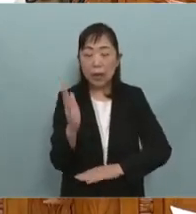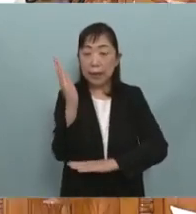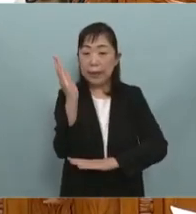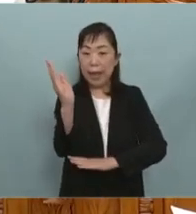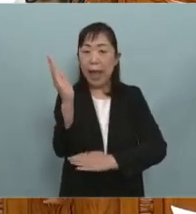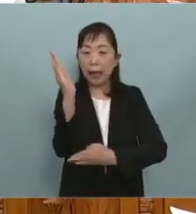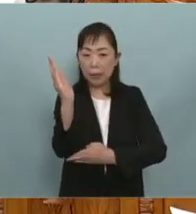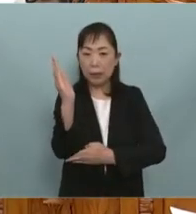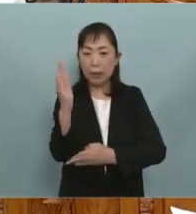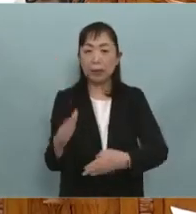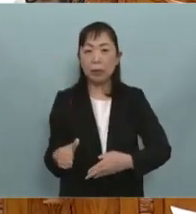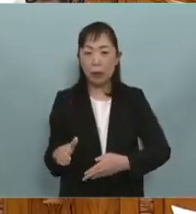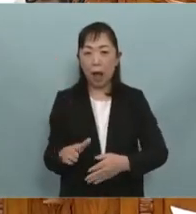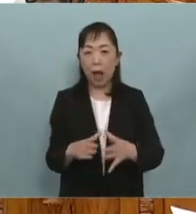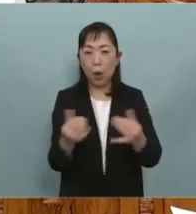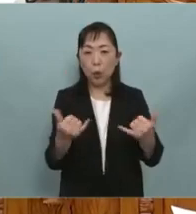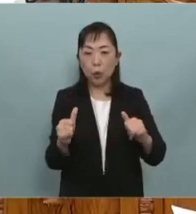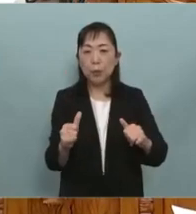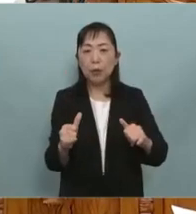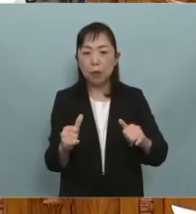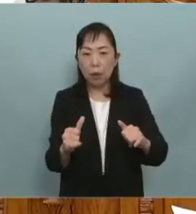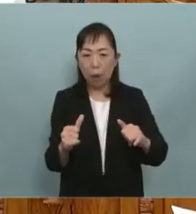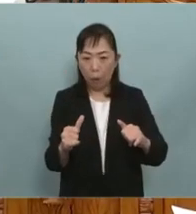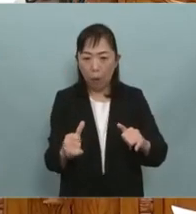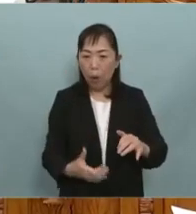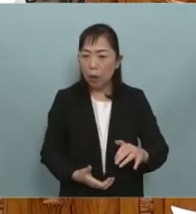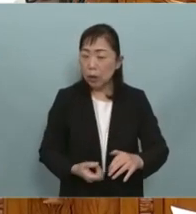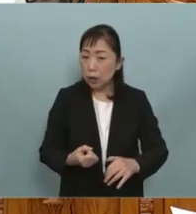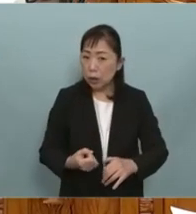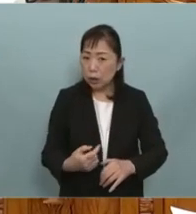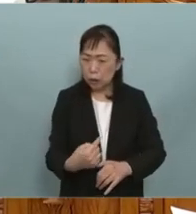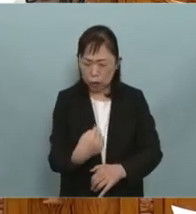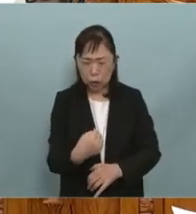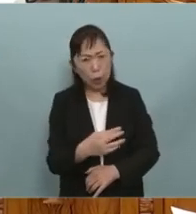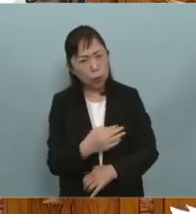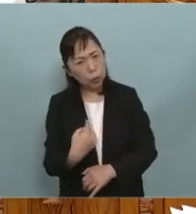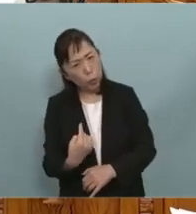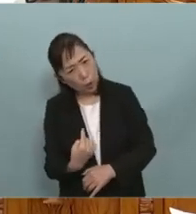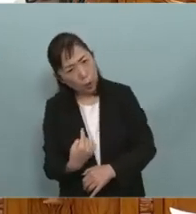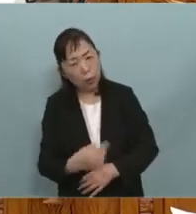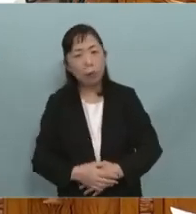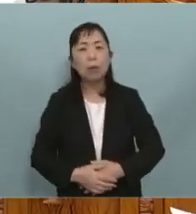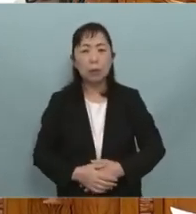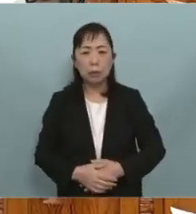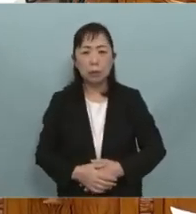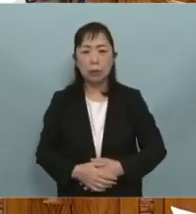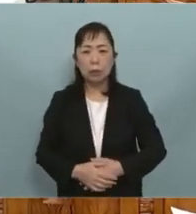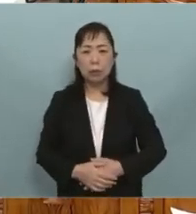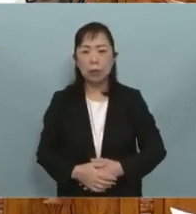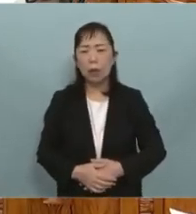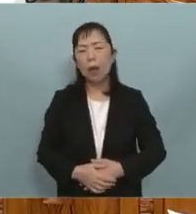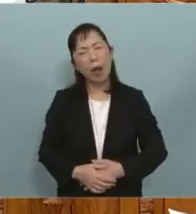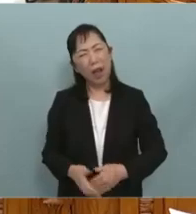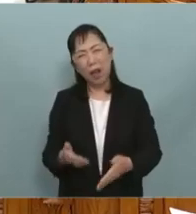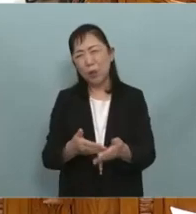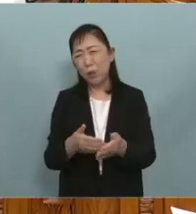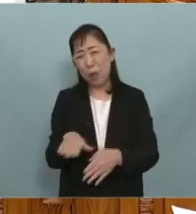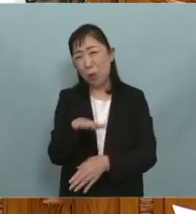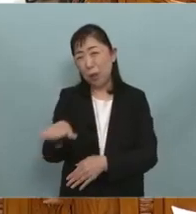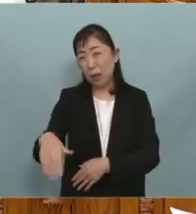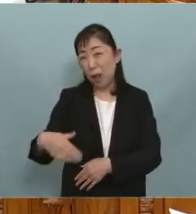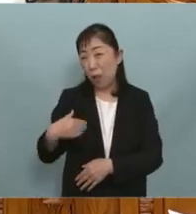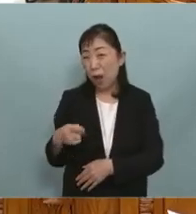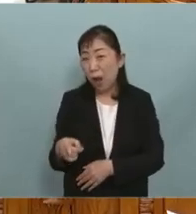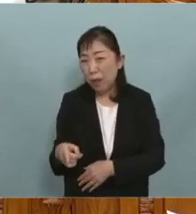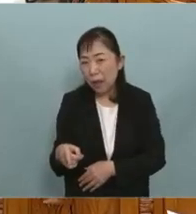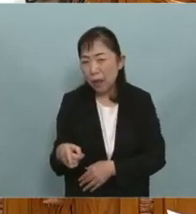は国民を信じているのでしょうどうせ分かってはもらえない